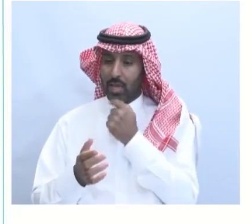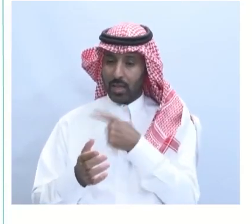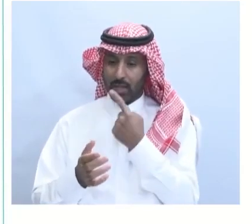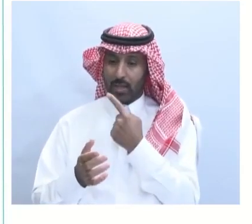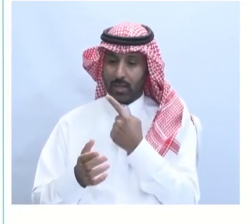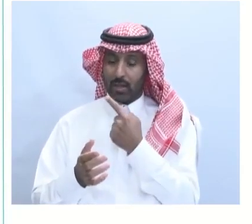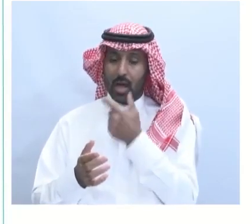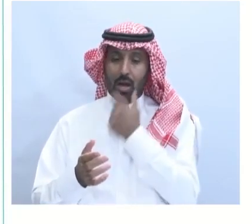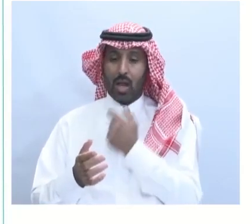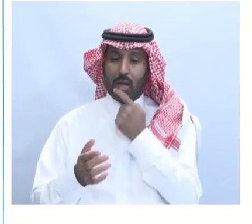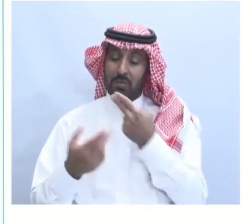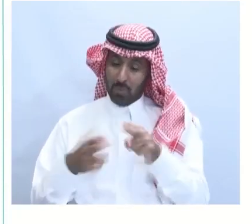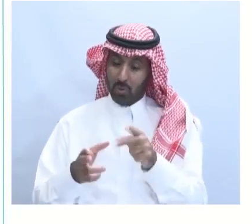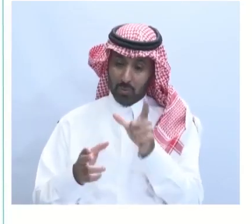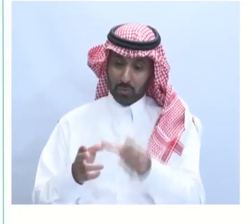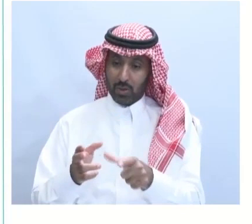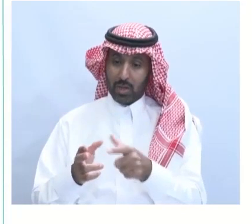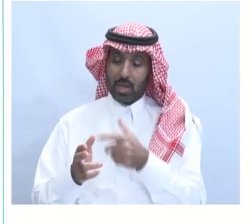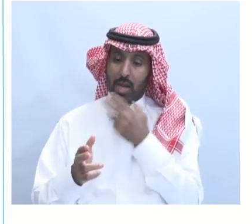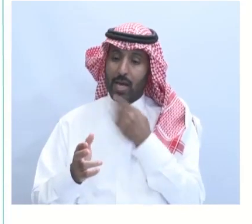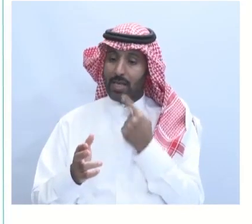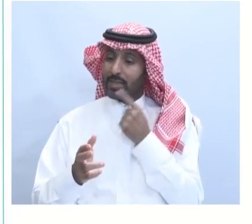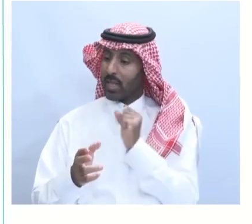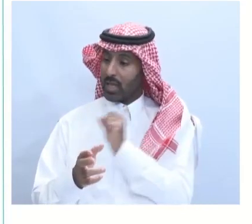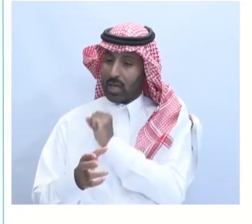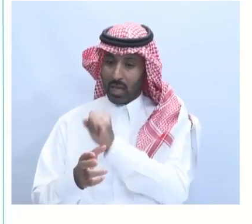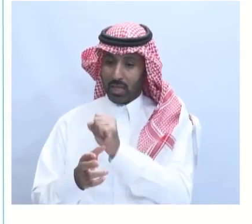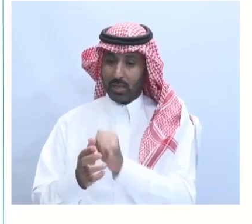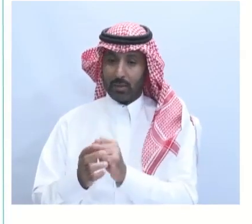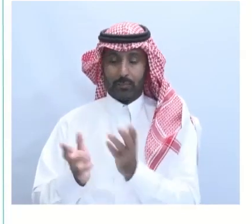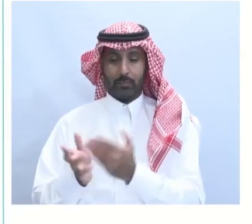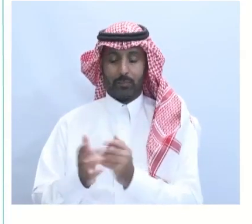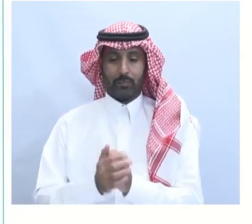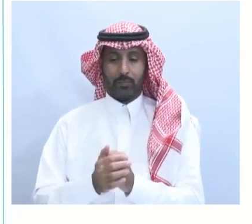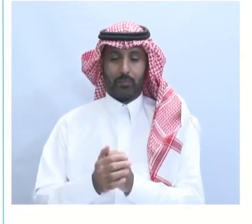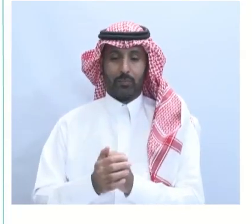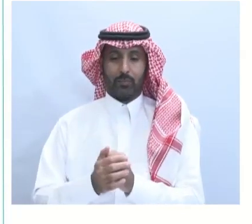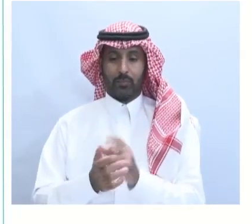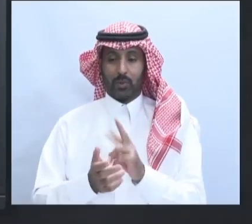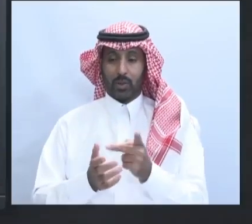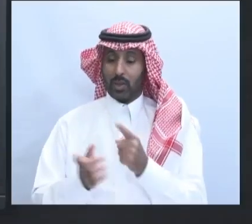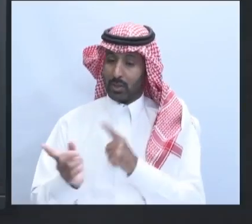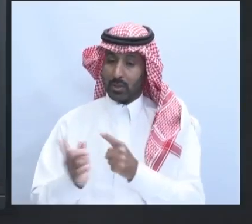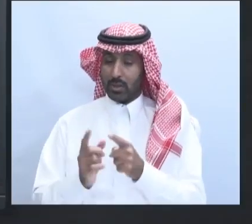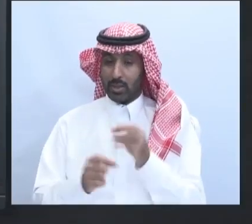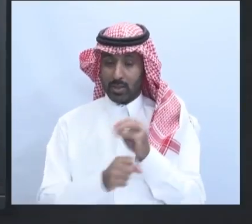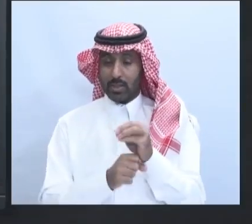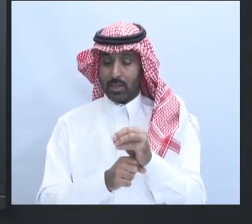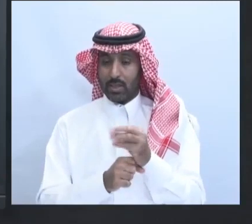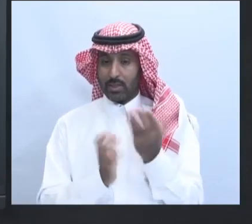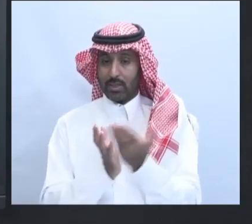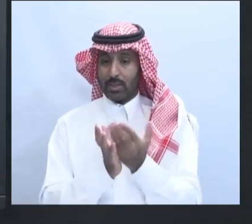الحديث المقبول وهو الحسن لغيره كلها اقسام في هذه الوحده والذي يعنينا في درسنا هذا